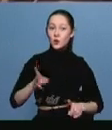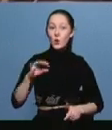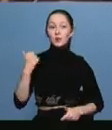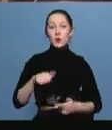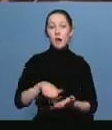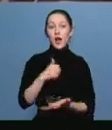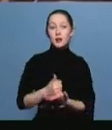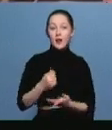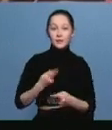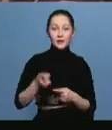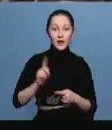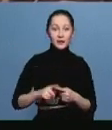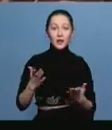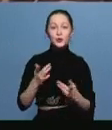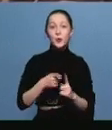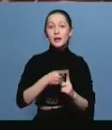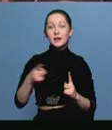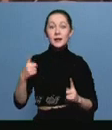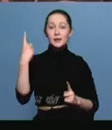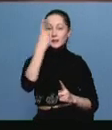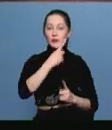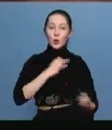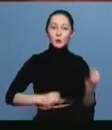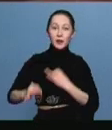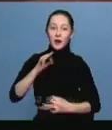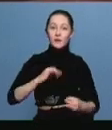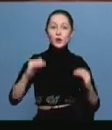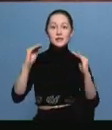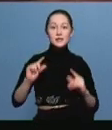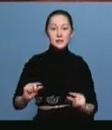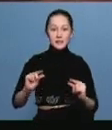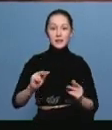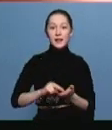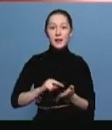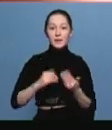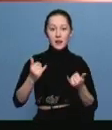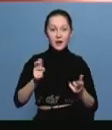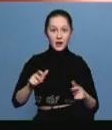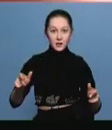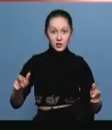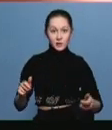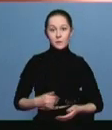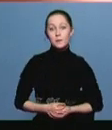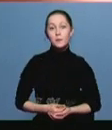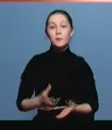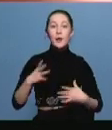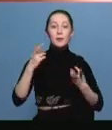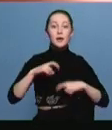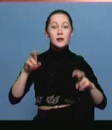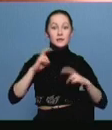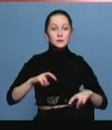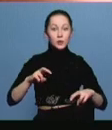время переговоров, которые длились почти год, существенно снизили рост тарифов для горожан. Были рассмотрены предложения